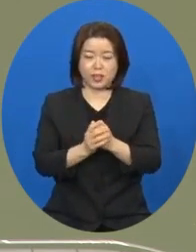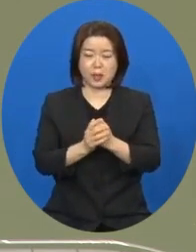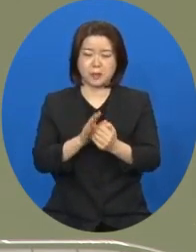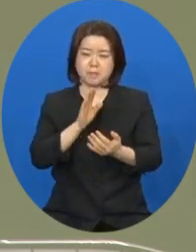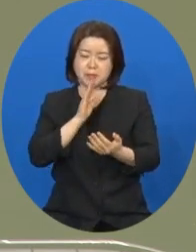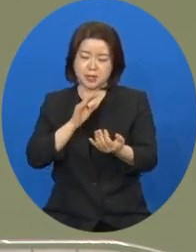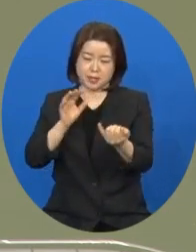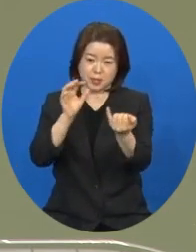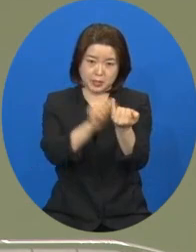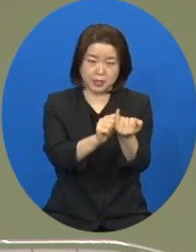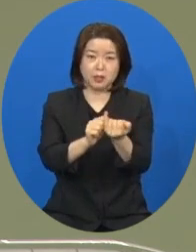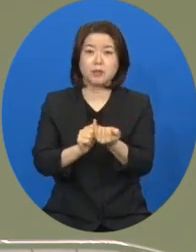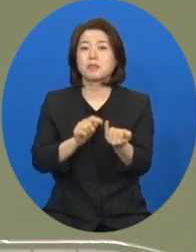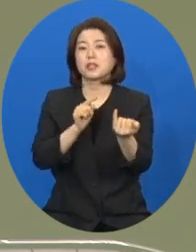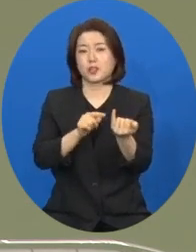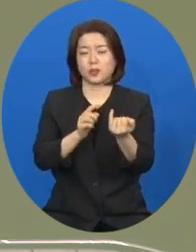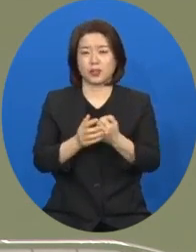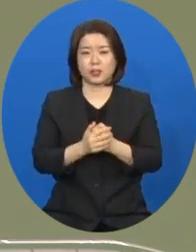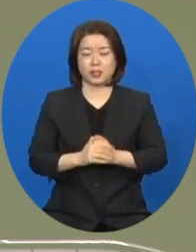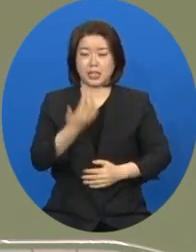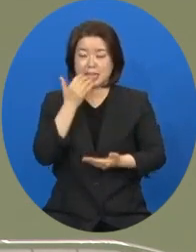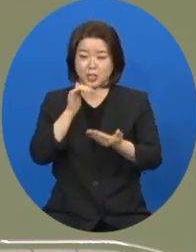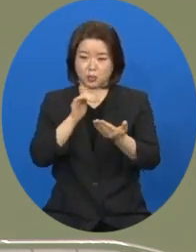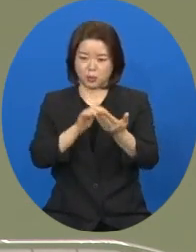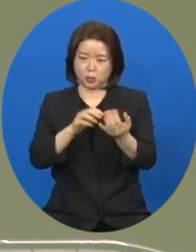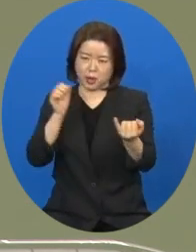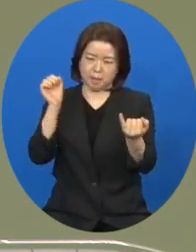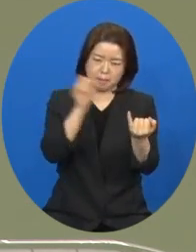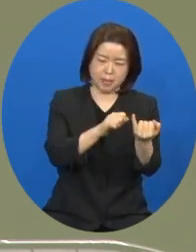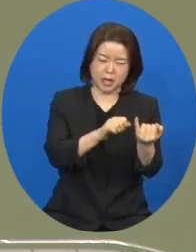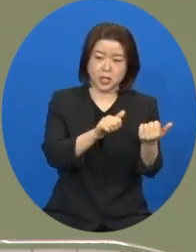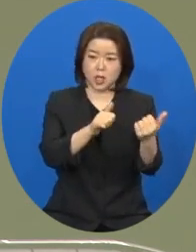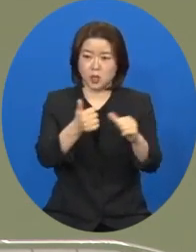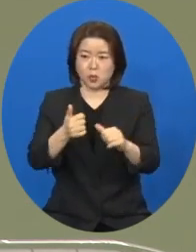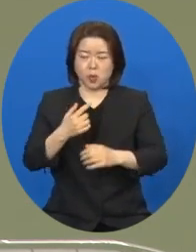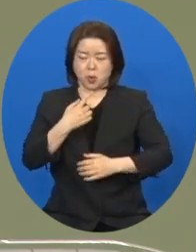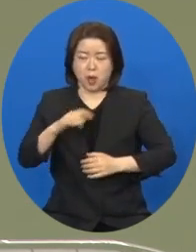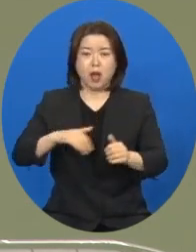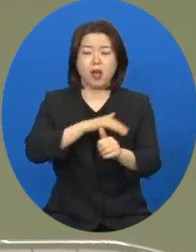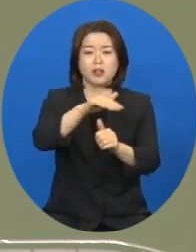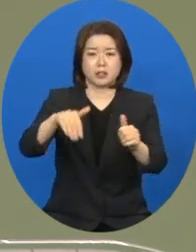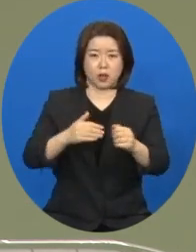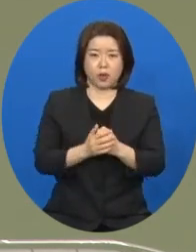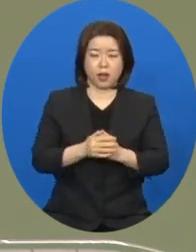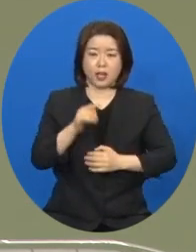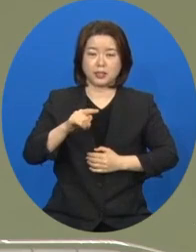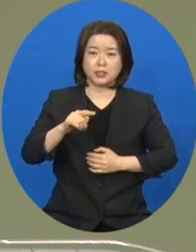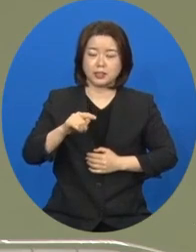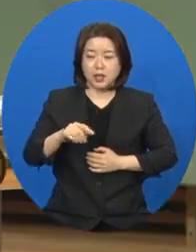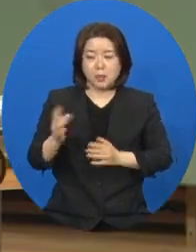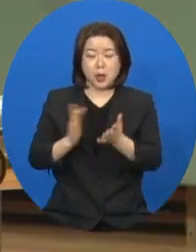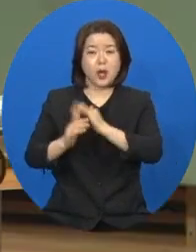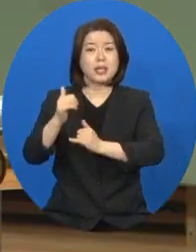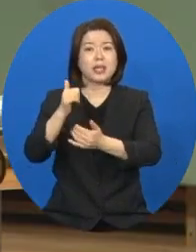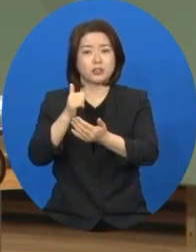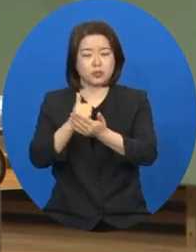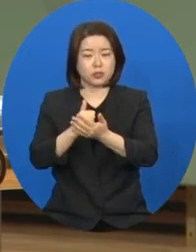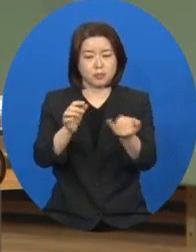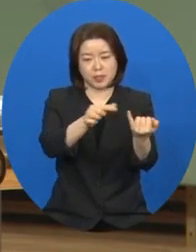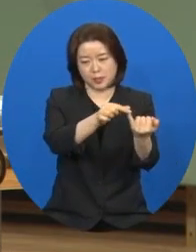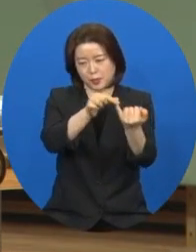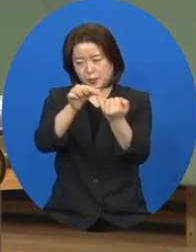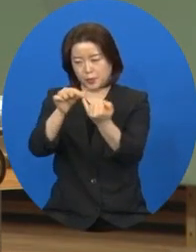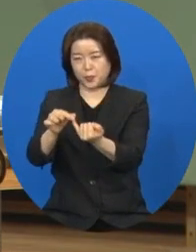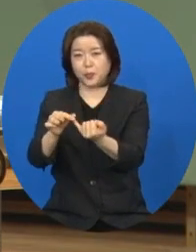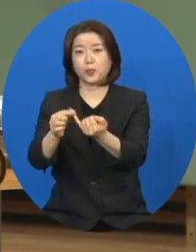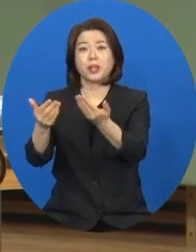여인, 돌에 맞아 죽을 그런 상황에서 예수님께서 그를 건져내신 아주 유명한